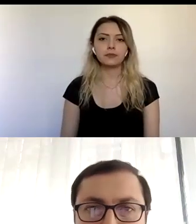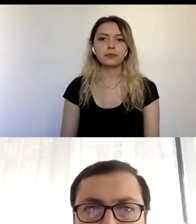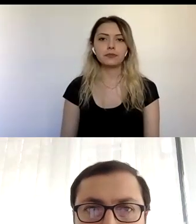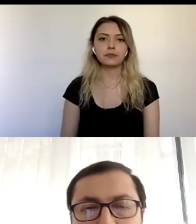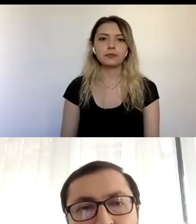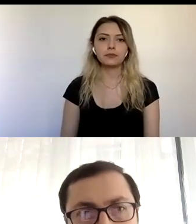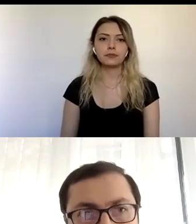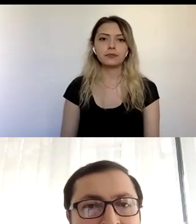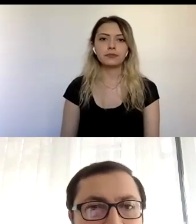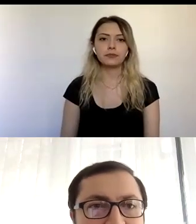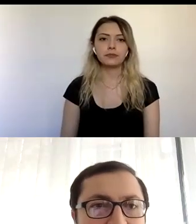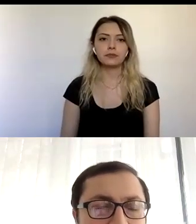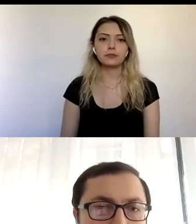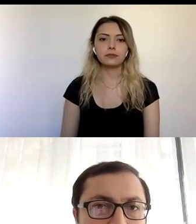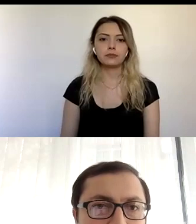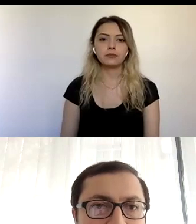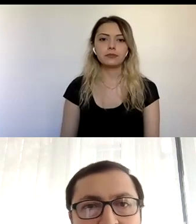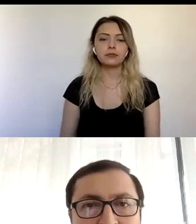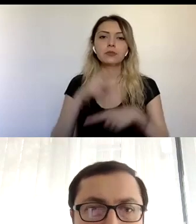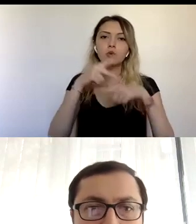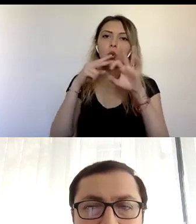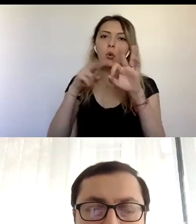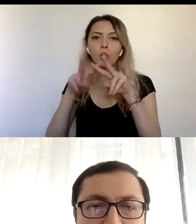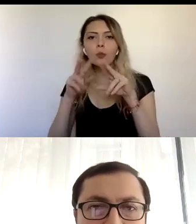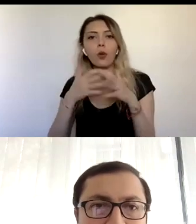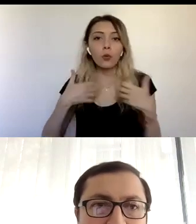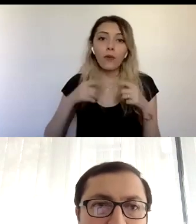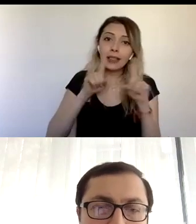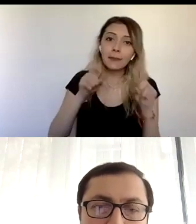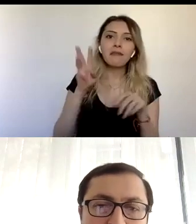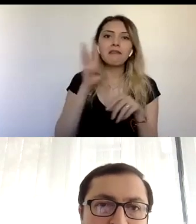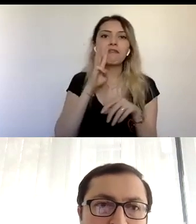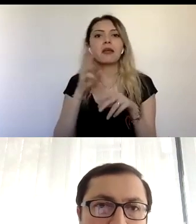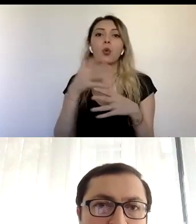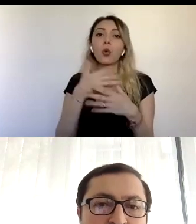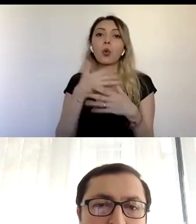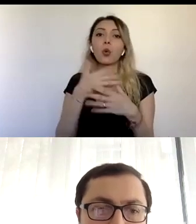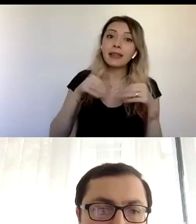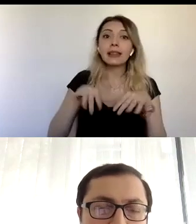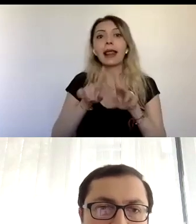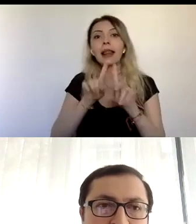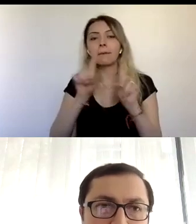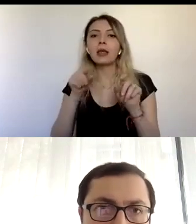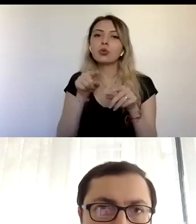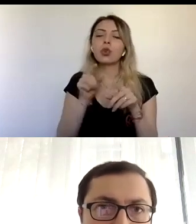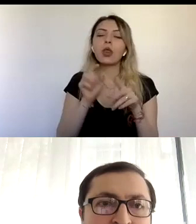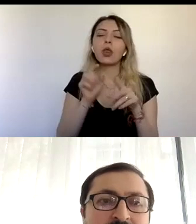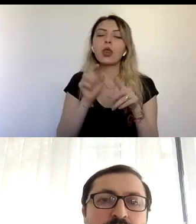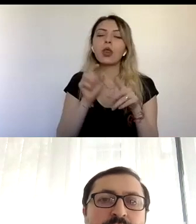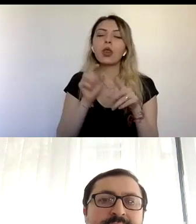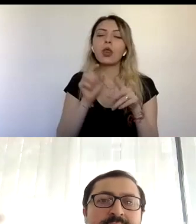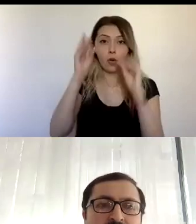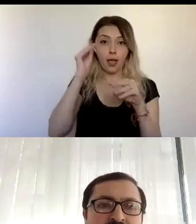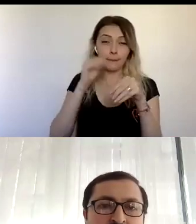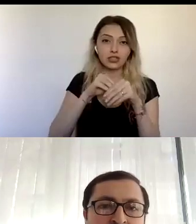bu Zoom güvenli mi değil mi, ya da işte WhatsApp güvenli değil mi'den ziyade kullanıcıları bu konuda bilinçlendirir ve güçlendirirsek,